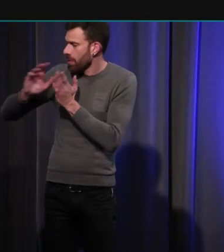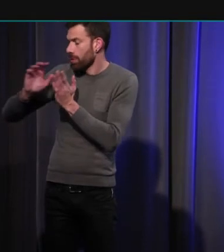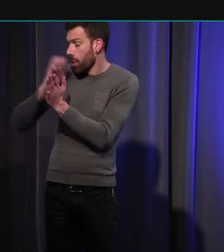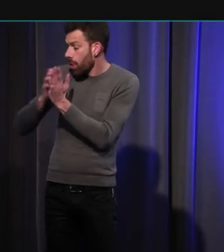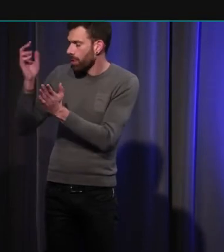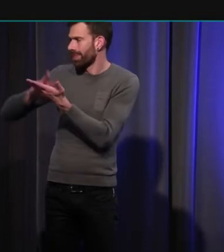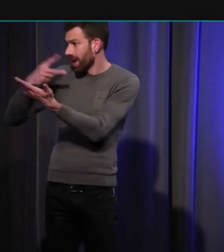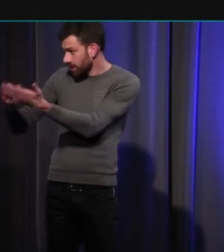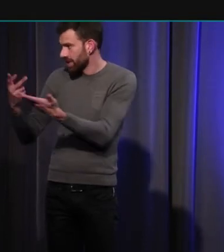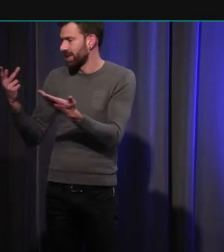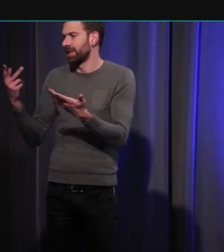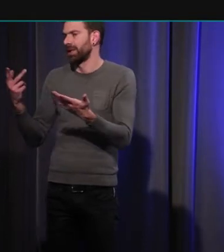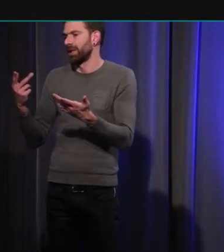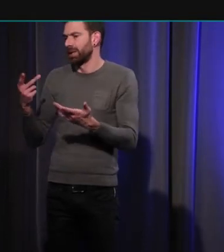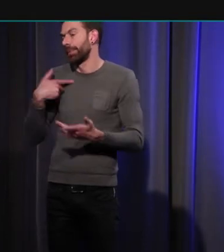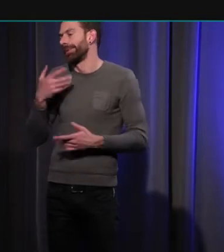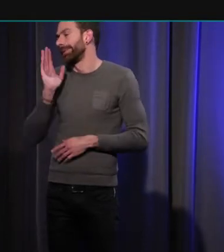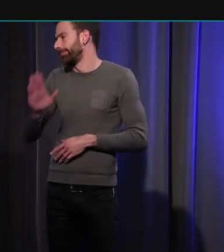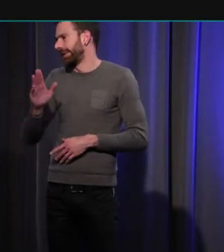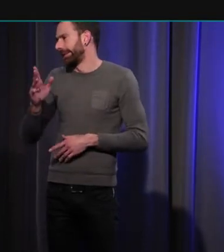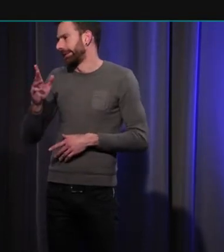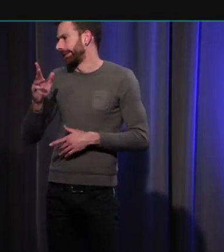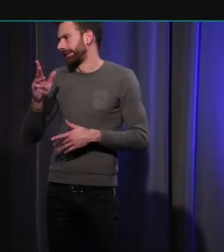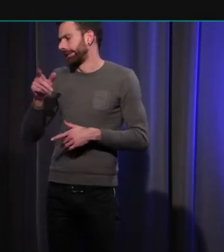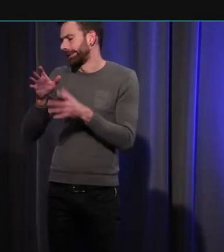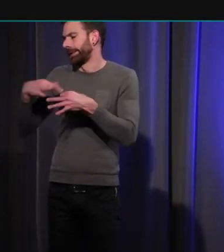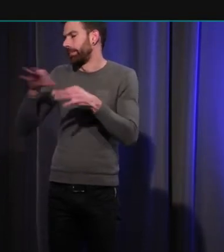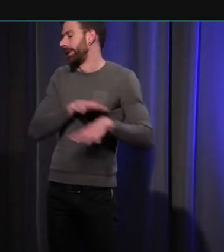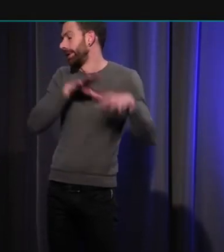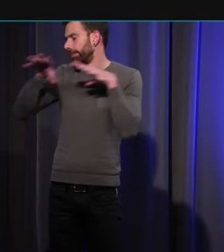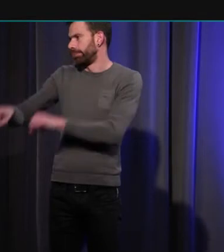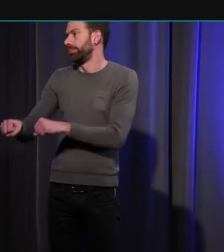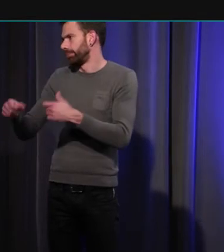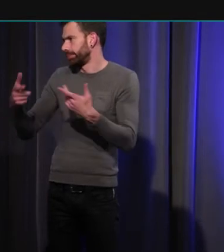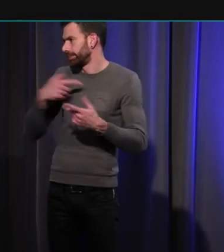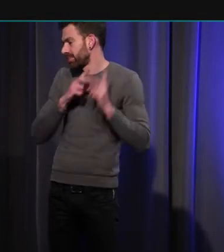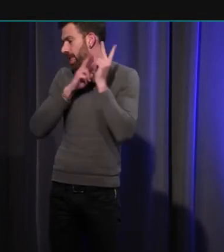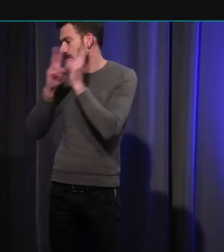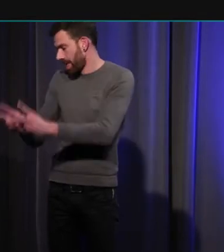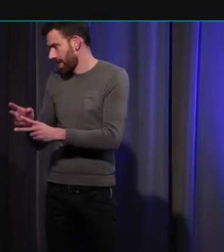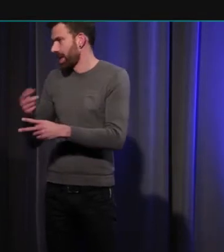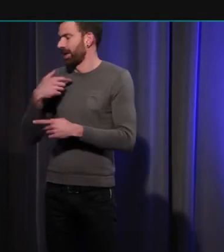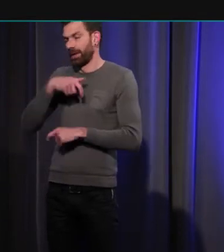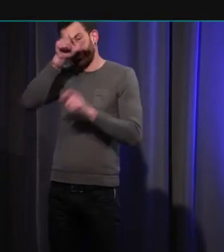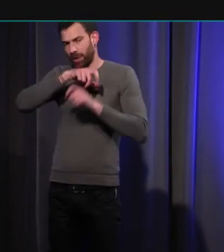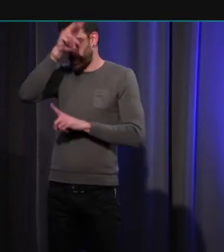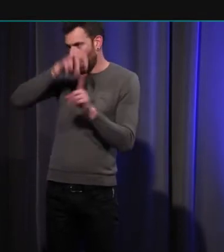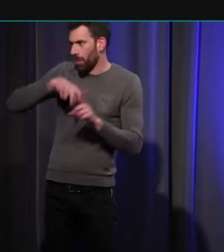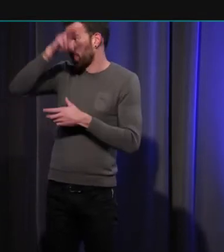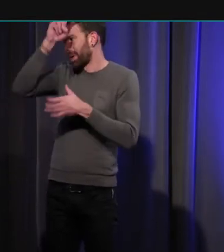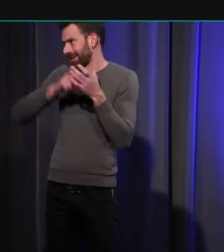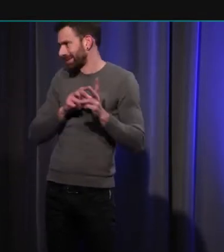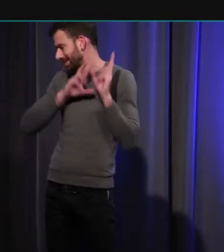bien sûr c'est toute l'ambiguïté du colonialisme vous allez chez les autres avec des anthropologues avec des ethnologues qui